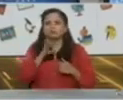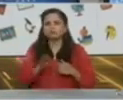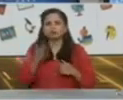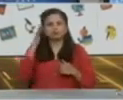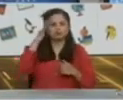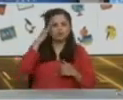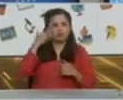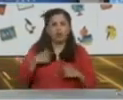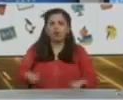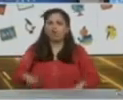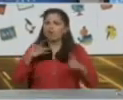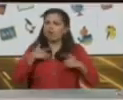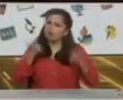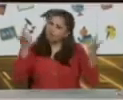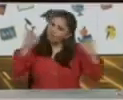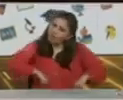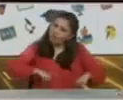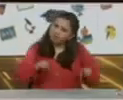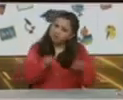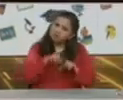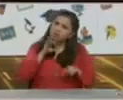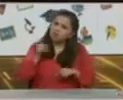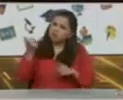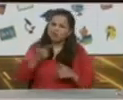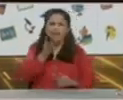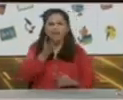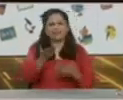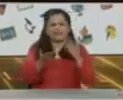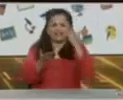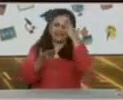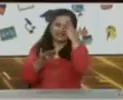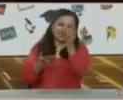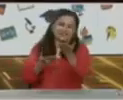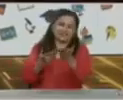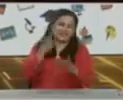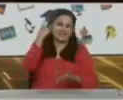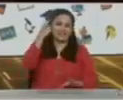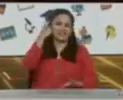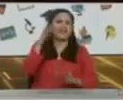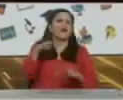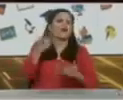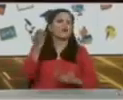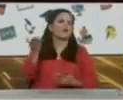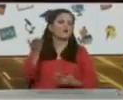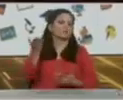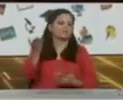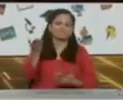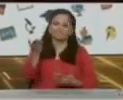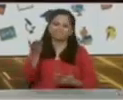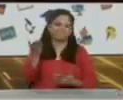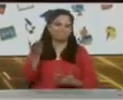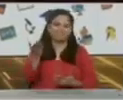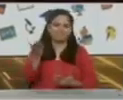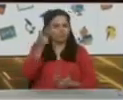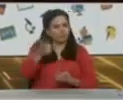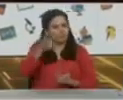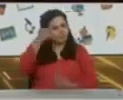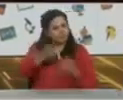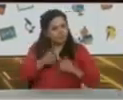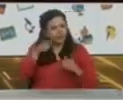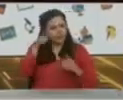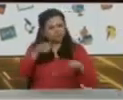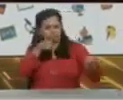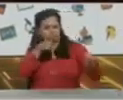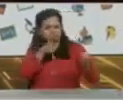in our life too? अरे यार, ऐसा कैसे सोचते हो, हैं? अगर आप एग्जाम वॉरियर किताब